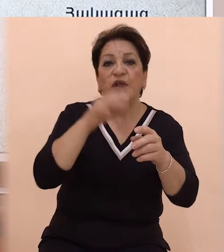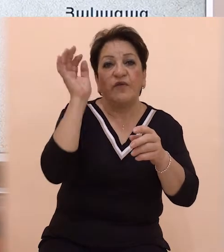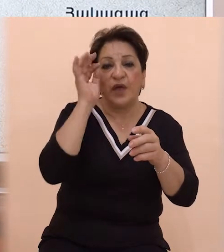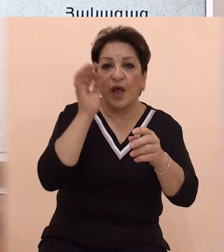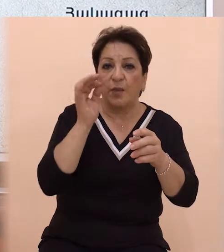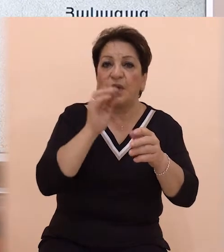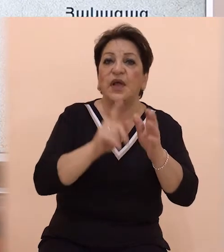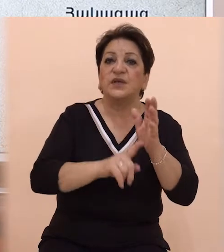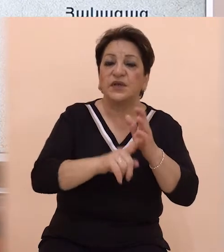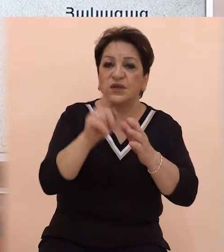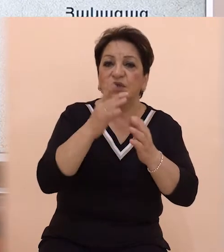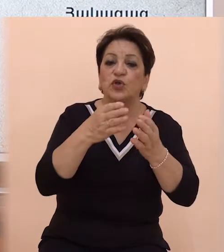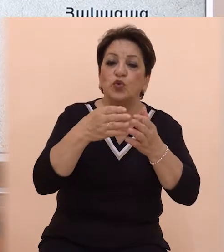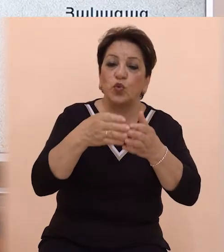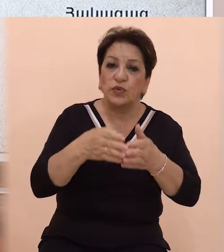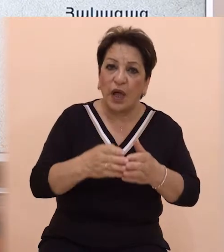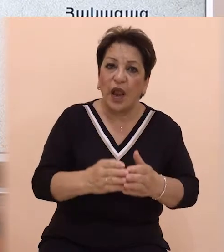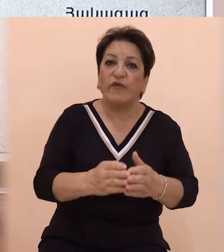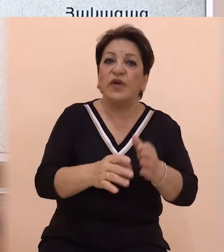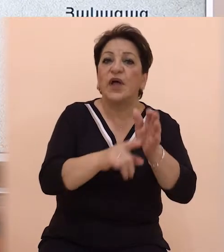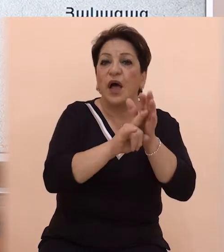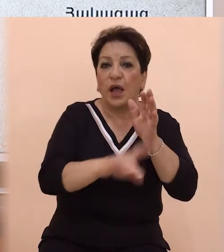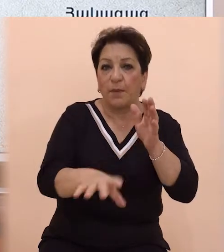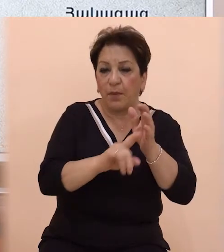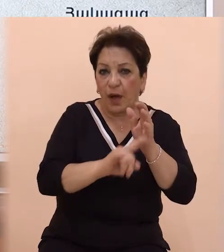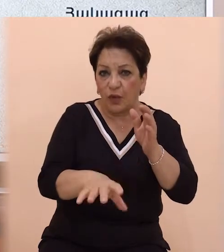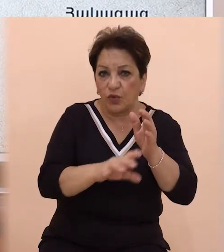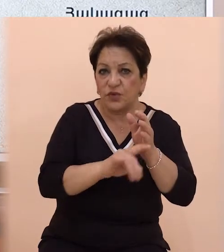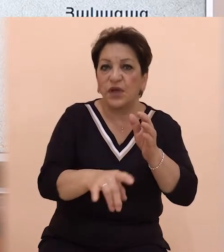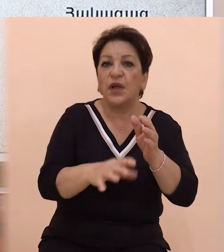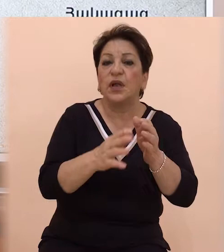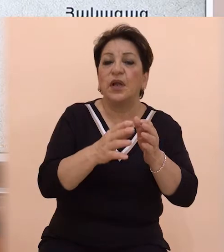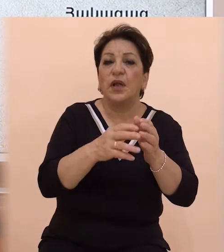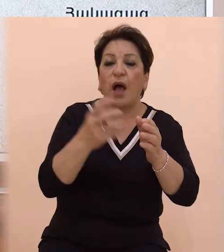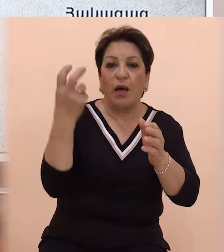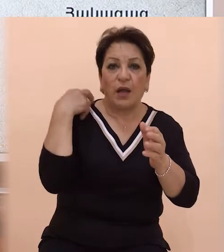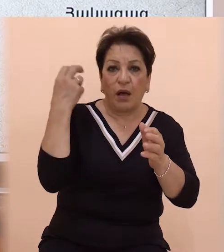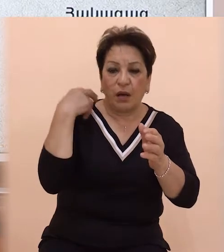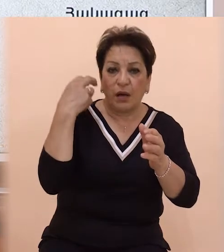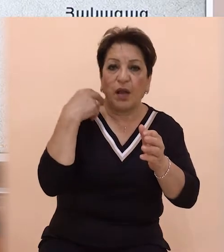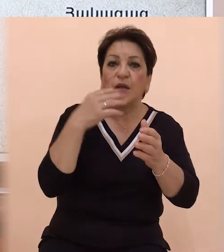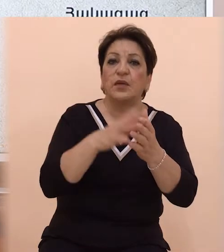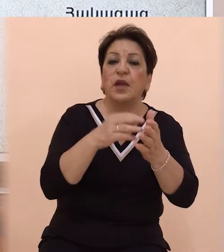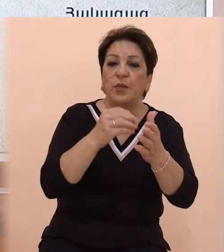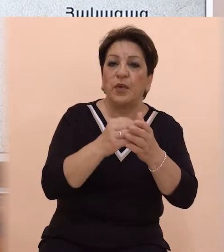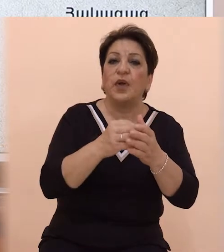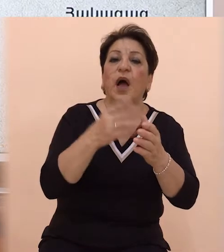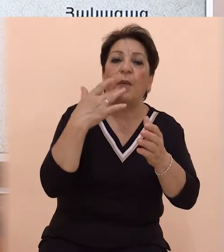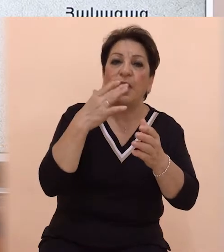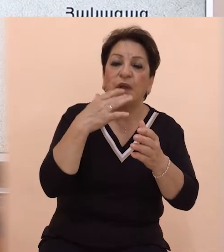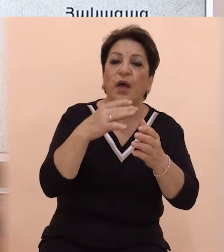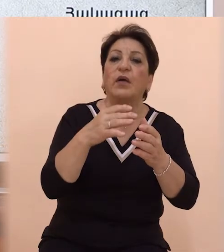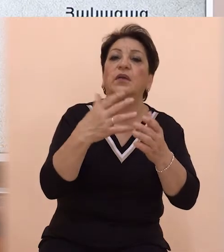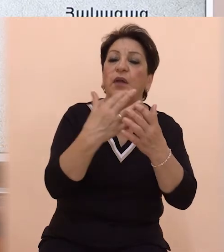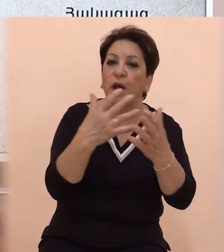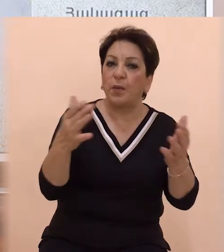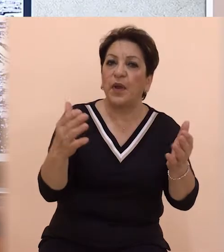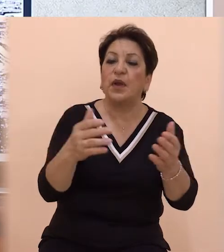կսեց Ս Սուզանավերից ռմբակոցել նաև դեպի բրիտանյայեկող ամերիկյան կաղաքացիական